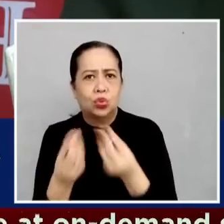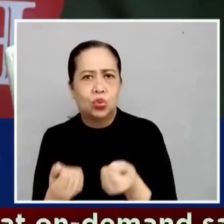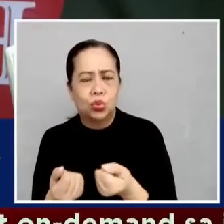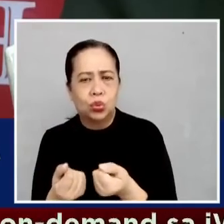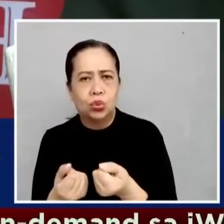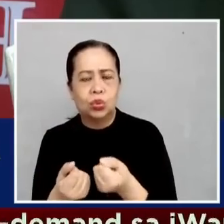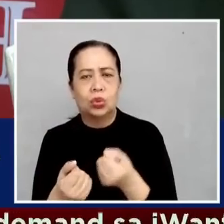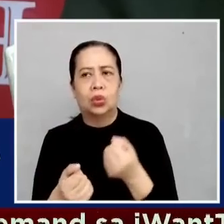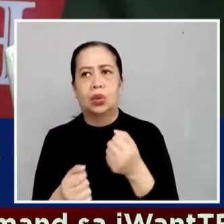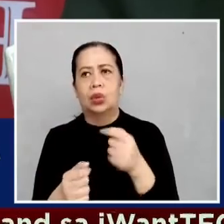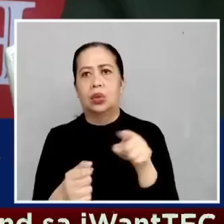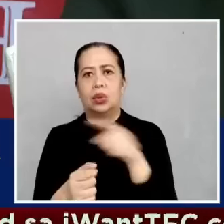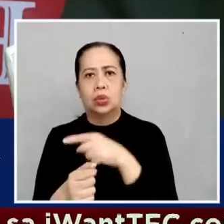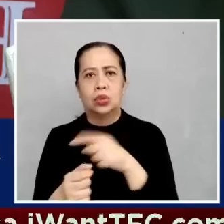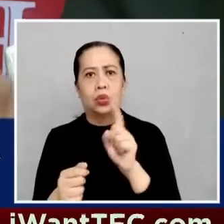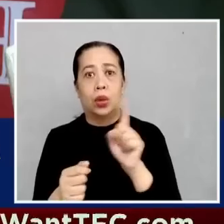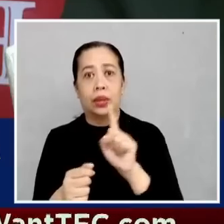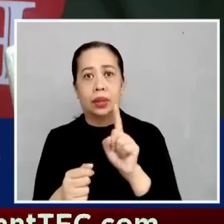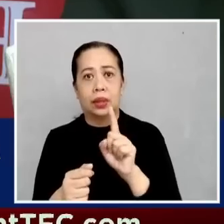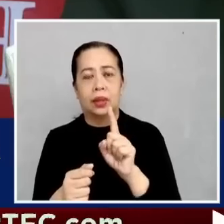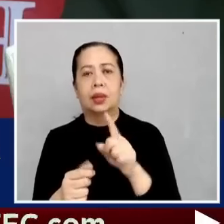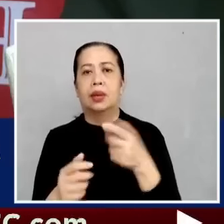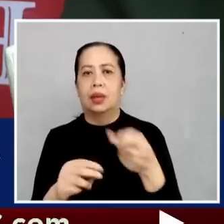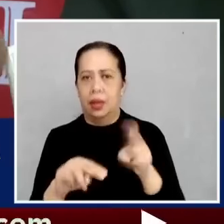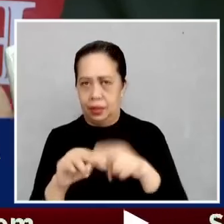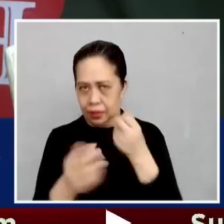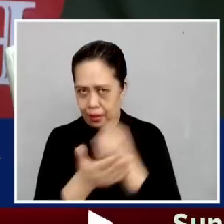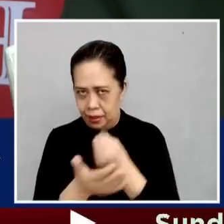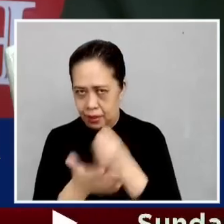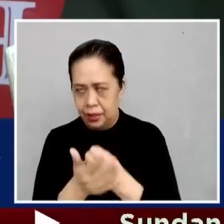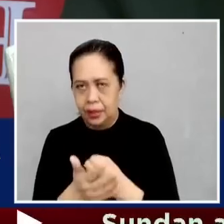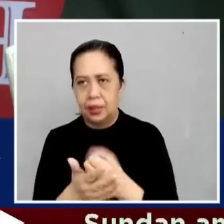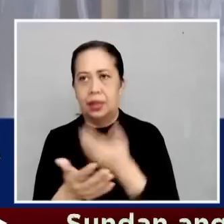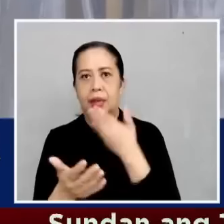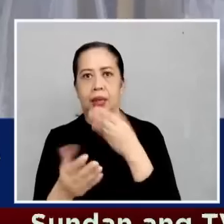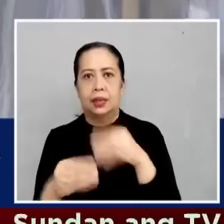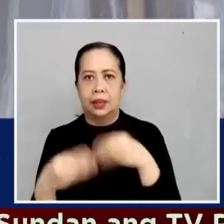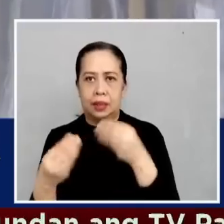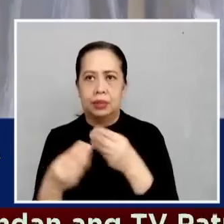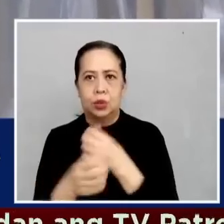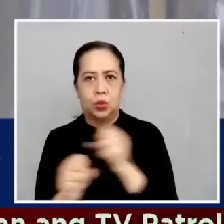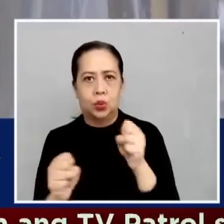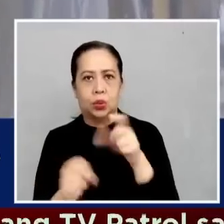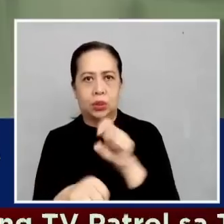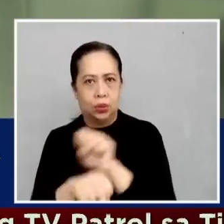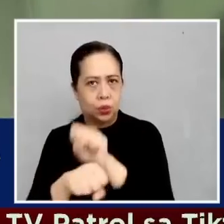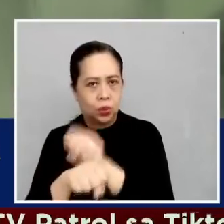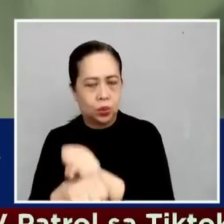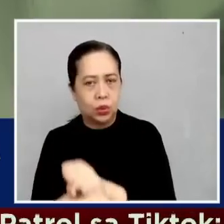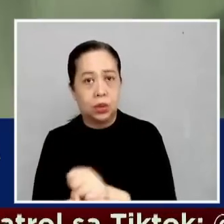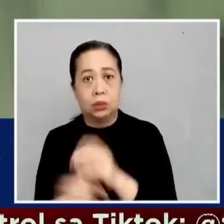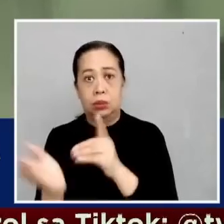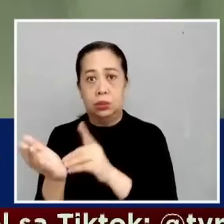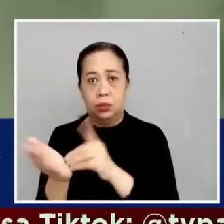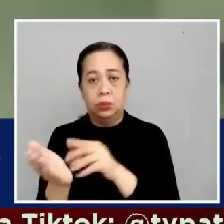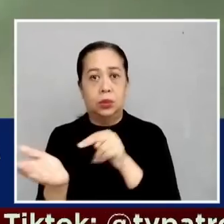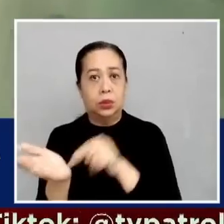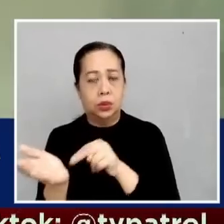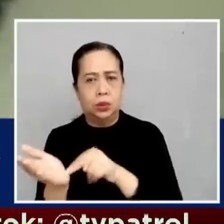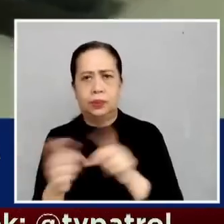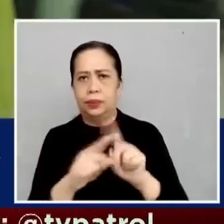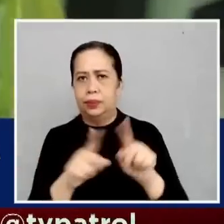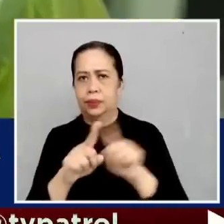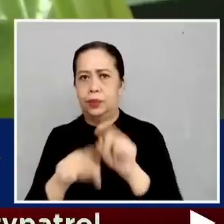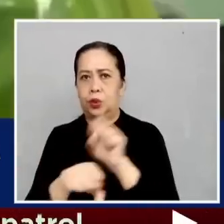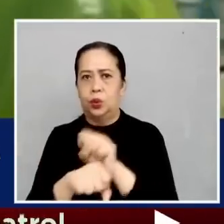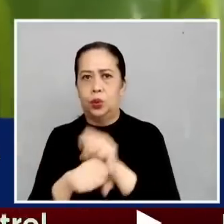para ang antibiotic niya yung pagtasa ng sahod, bigyan ng security of tenure. Ang mga doktor, nurse at iba pang manggagawa